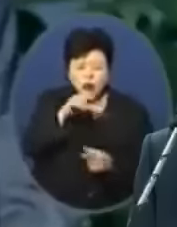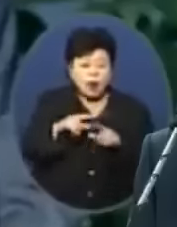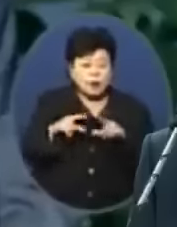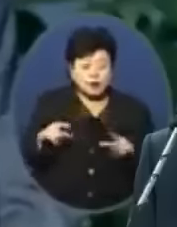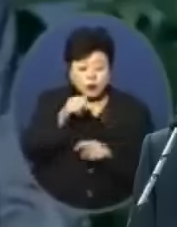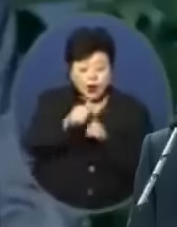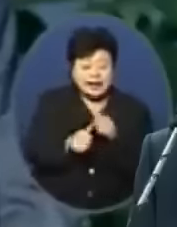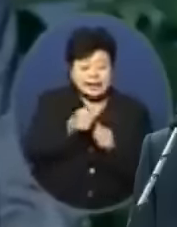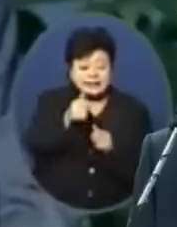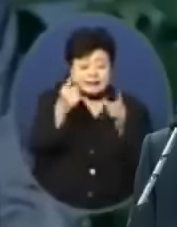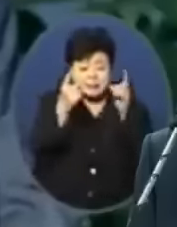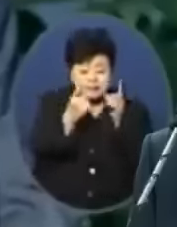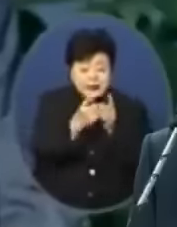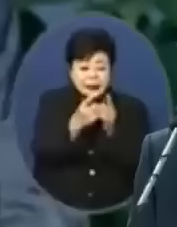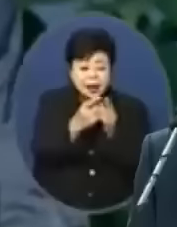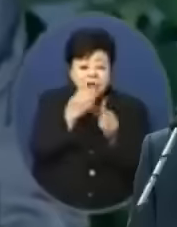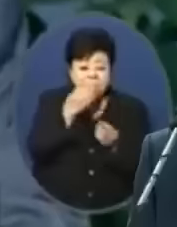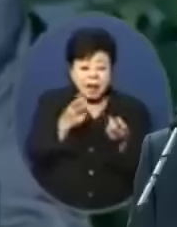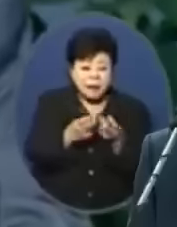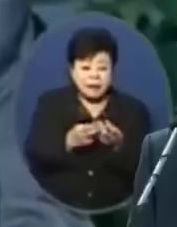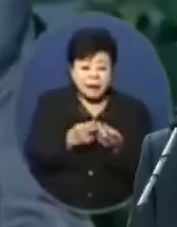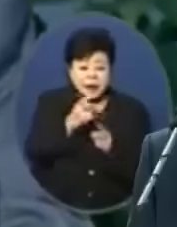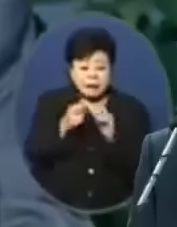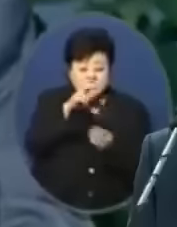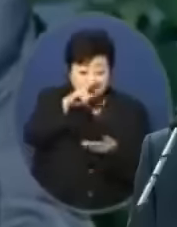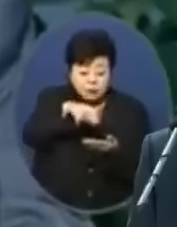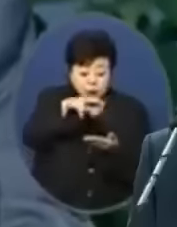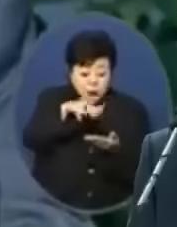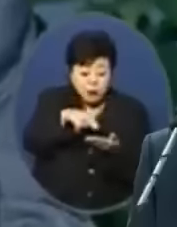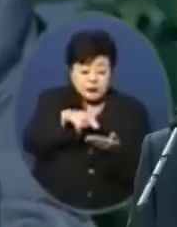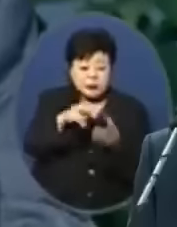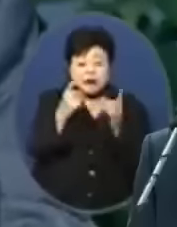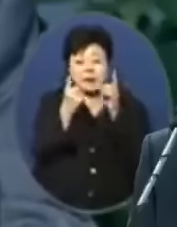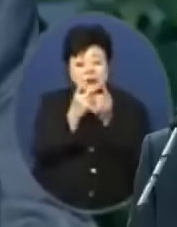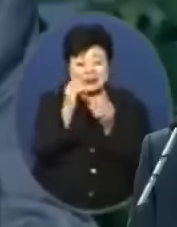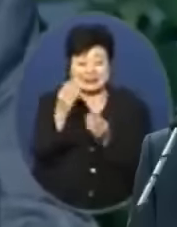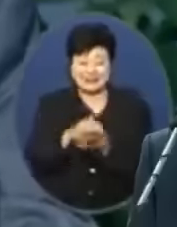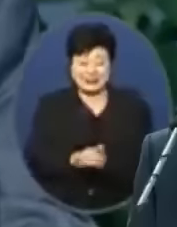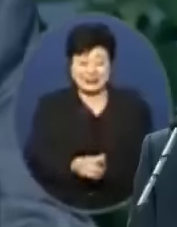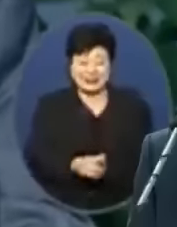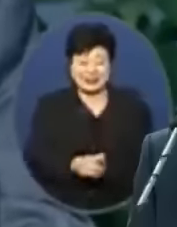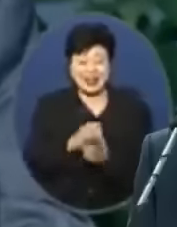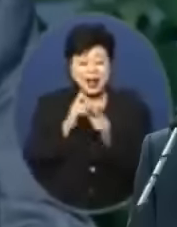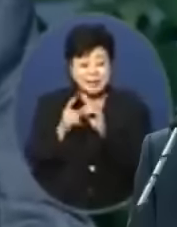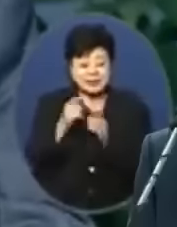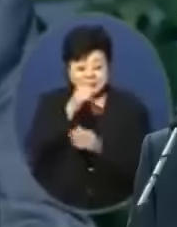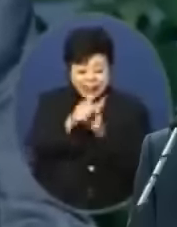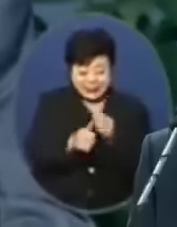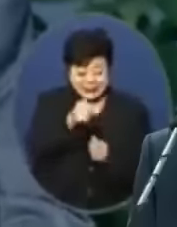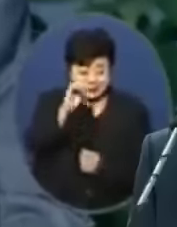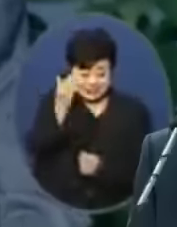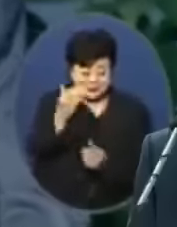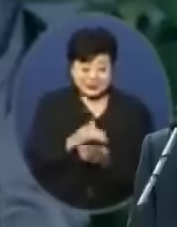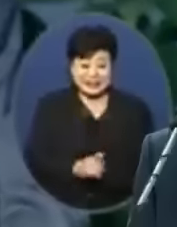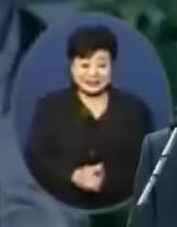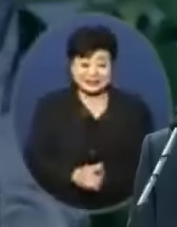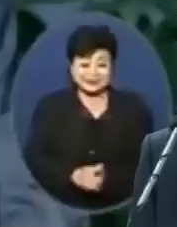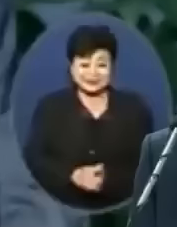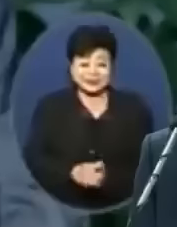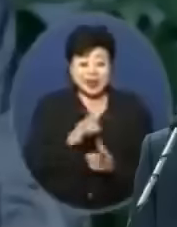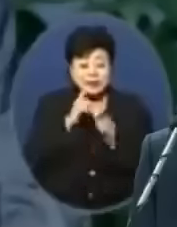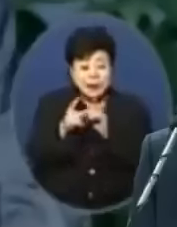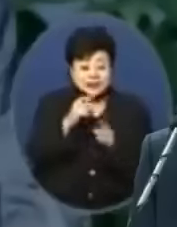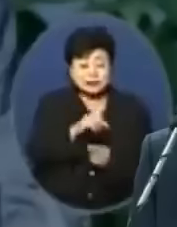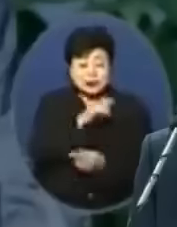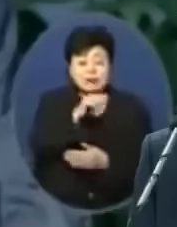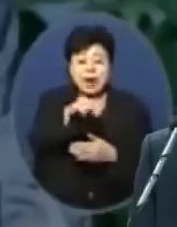보편적으로 하나님을 만날 수 있는 것은 하나님 말씀 속에 계신 것입니다. 말씀은 하나님이신 것입니다.